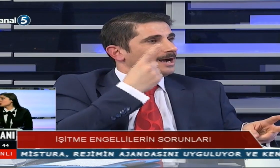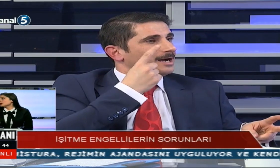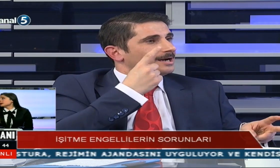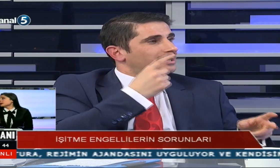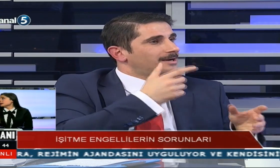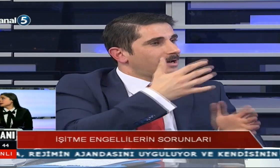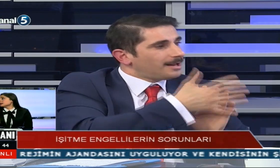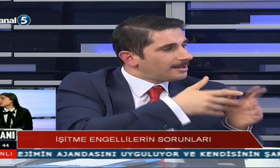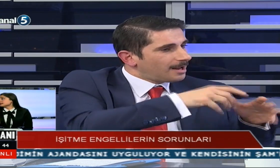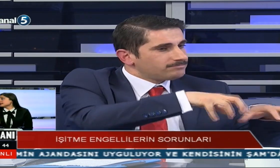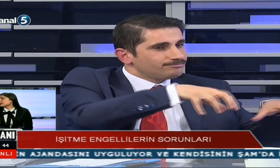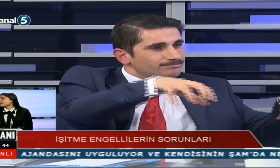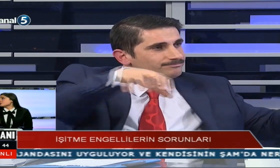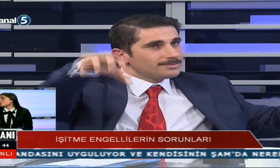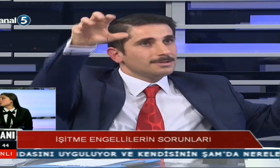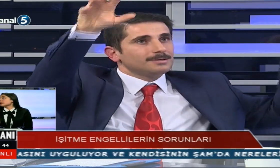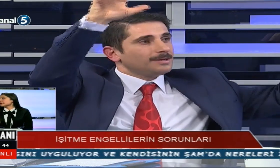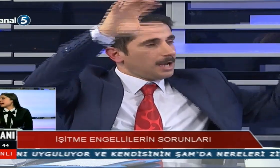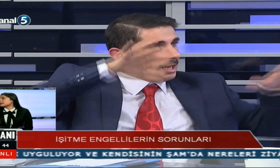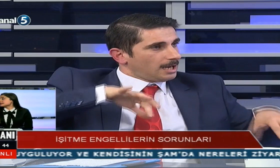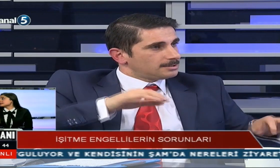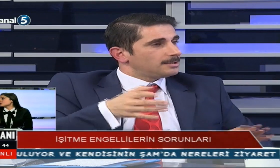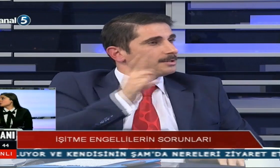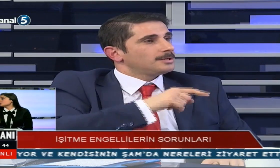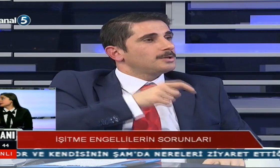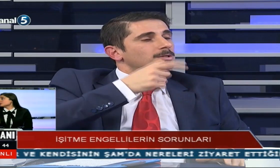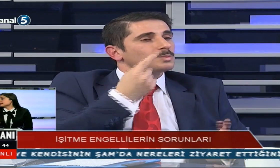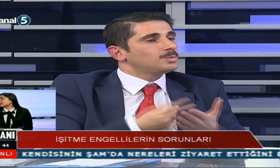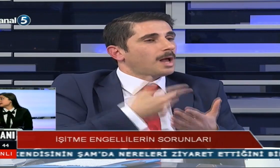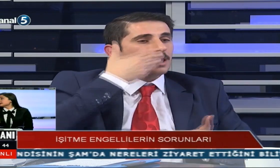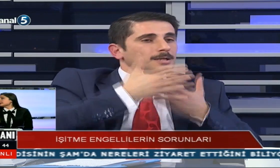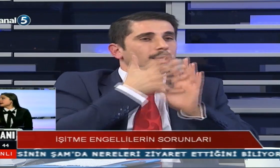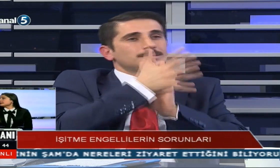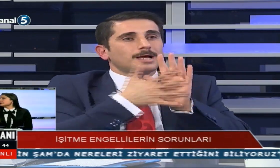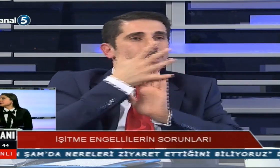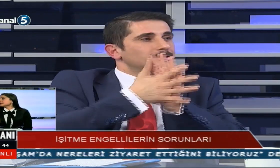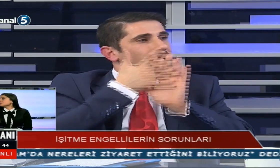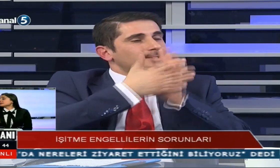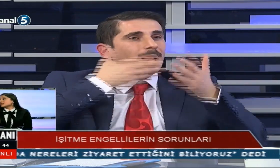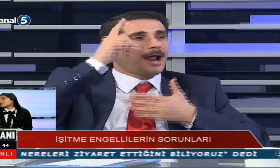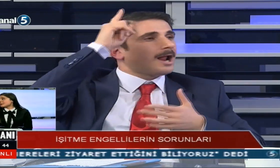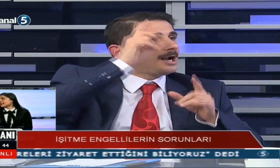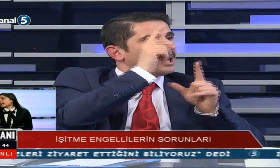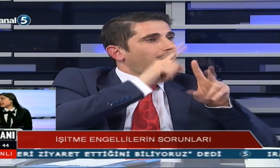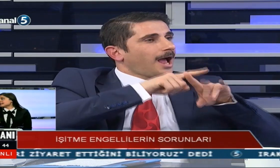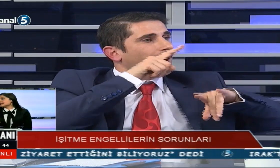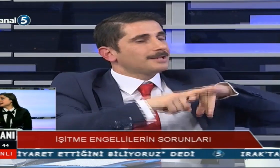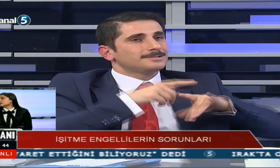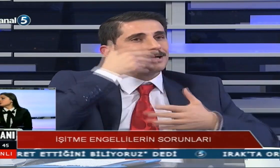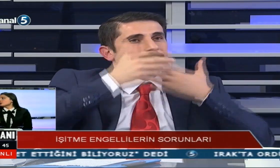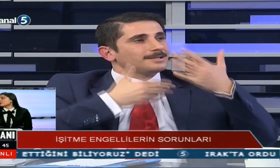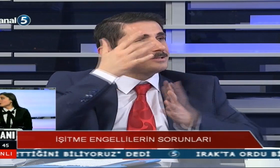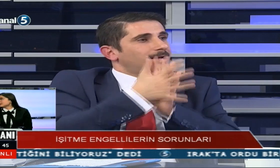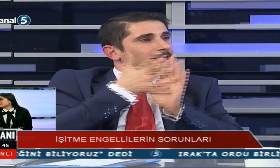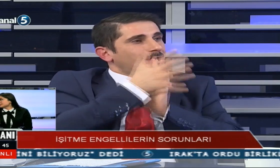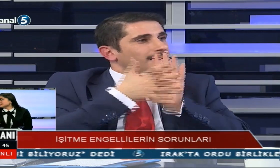büyük ülkede ve çok engelli sayısının olduğu bir ülkede. Yani işitme engelliler de